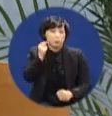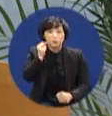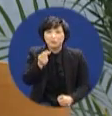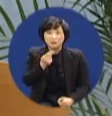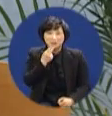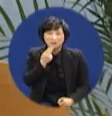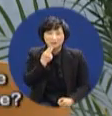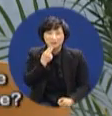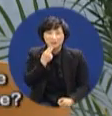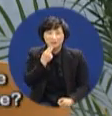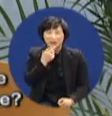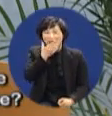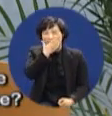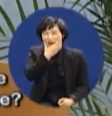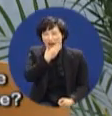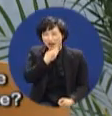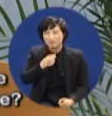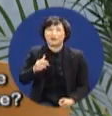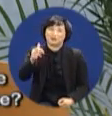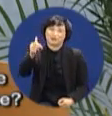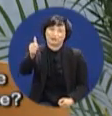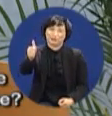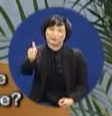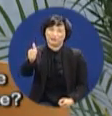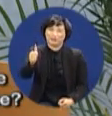없으신 행복한 분이다.